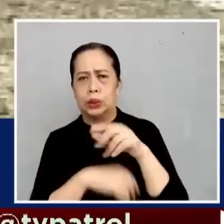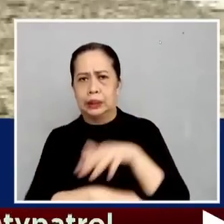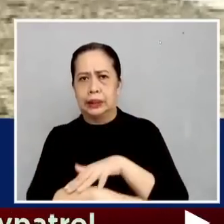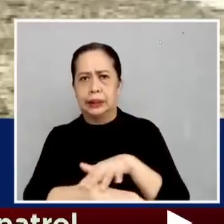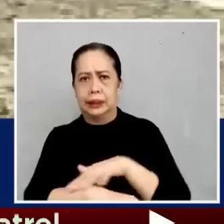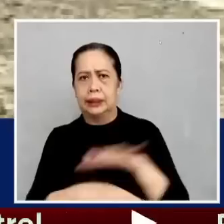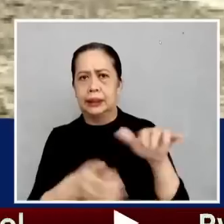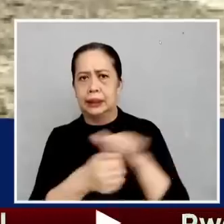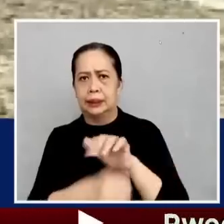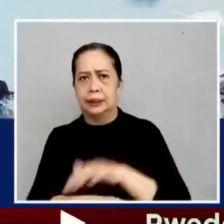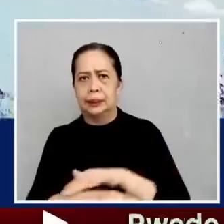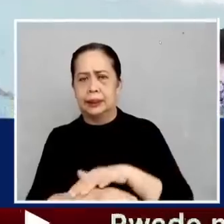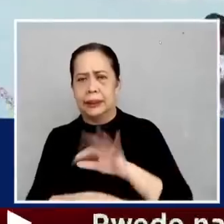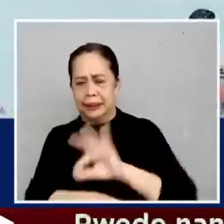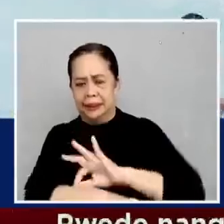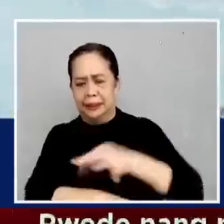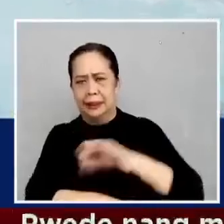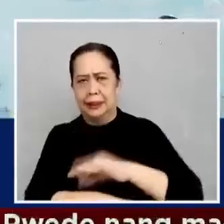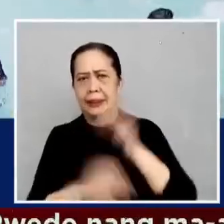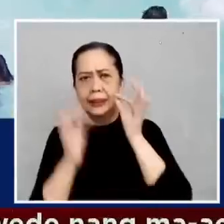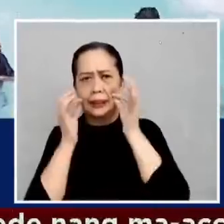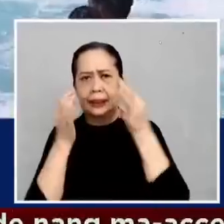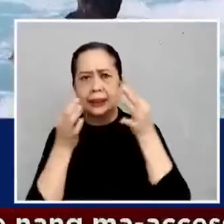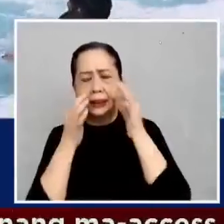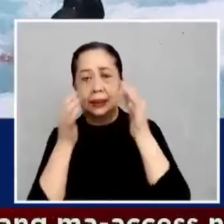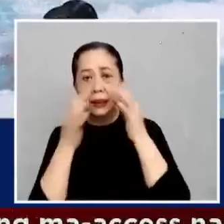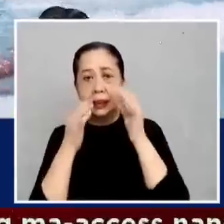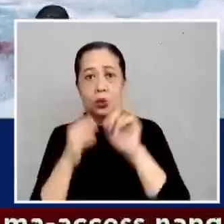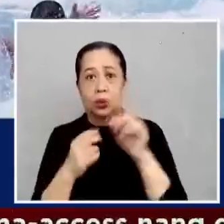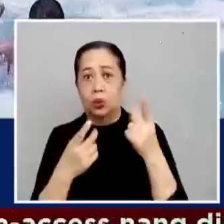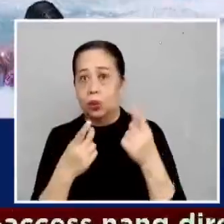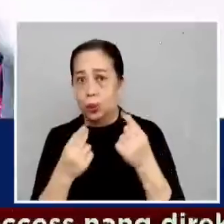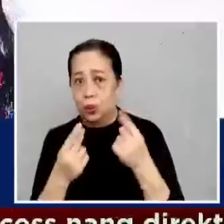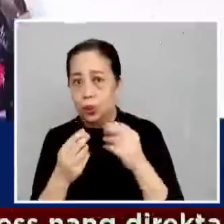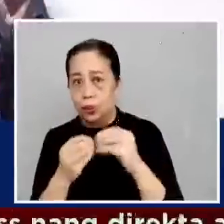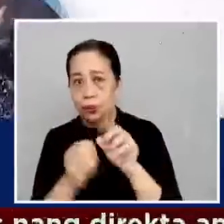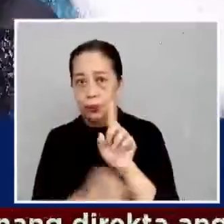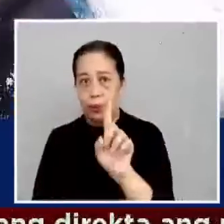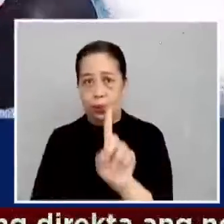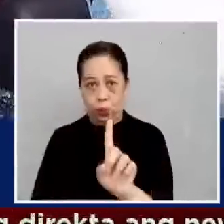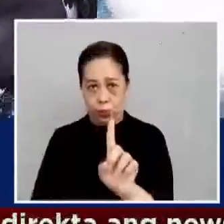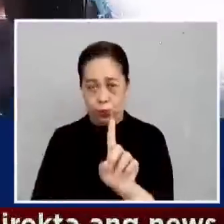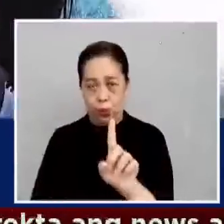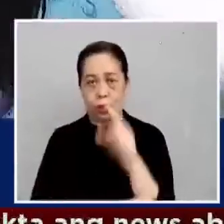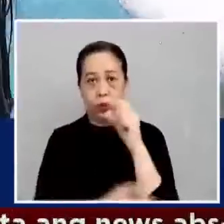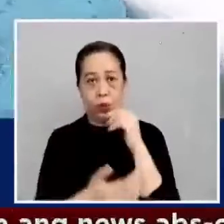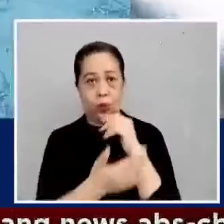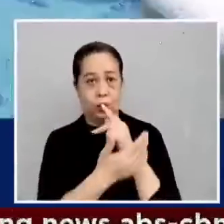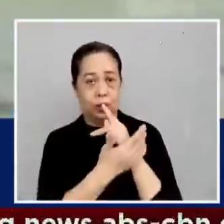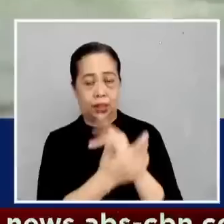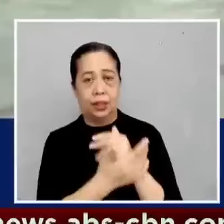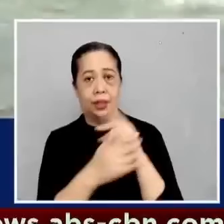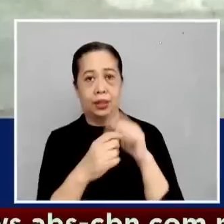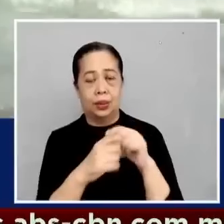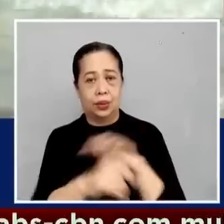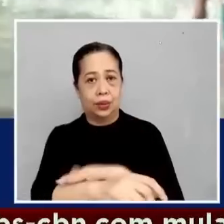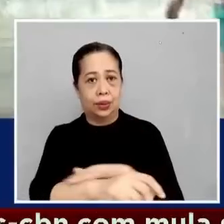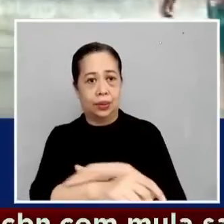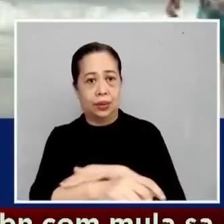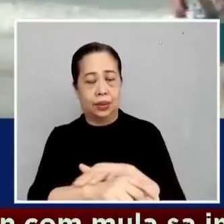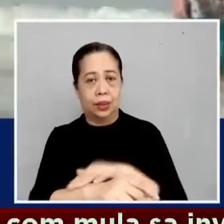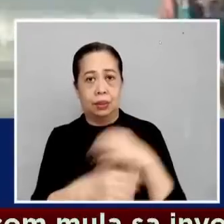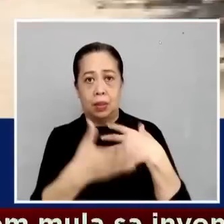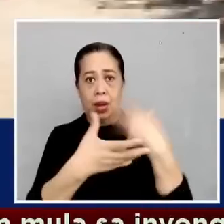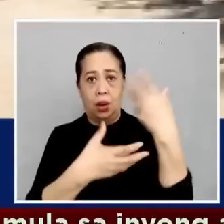damage o sunburn. Kaya naman ang winning discarte number 1 para maproteksyonan ng balat kung nasa